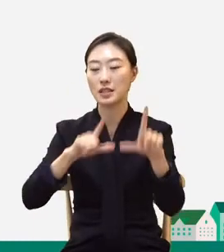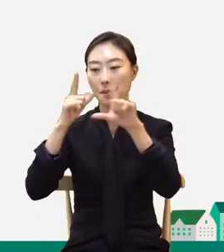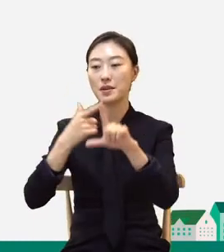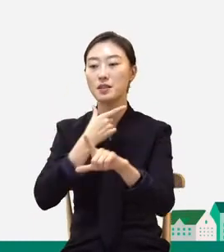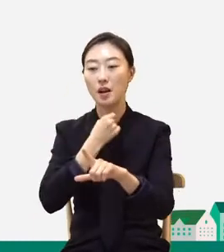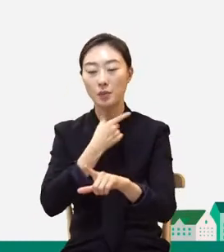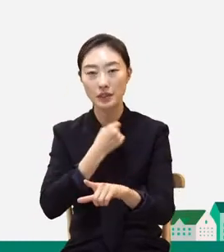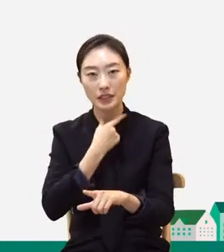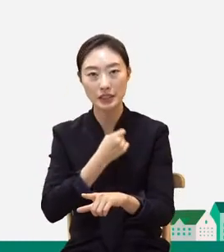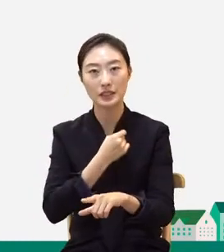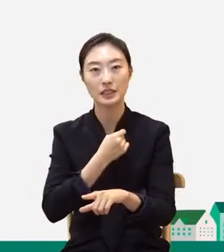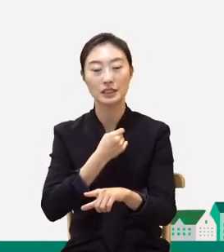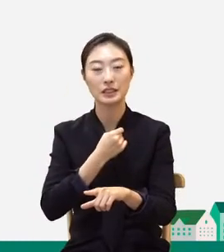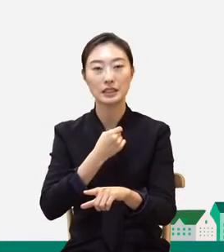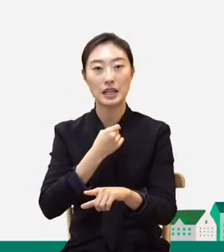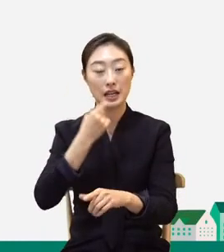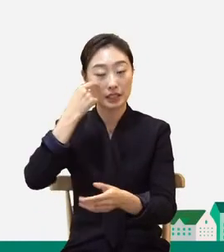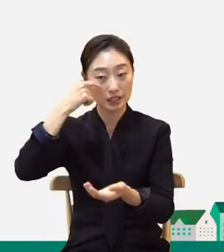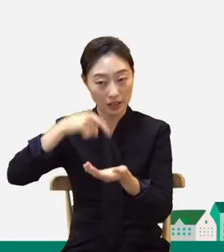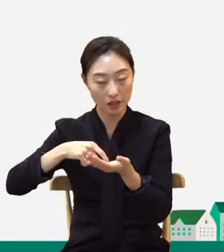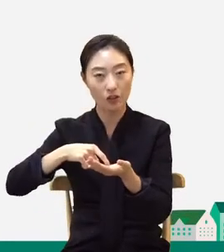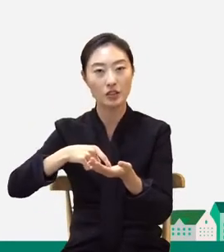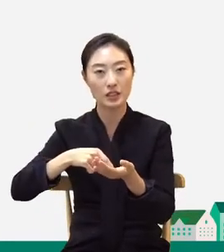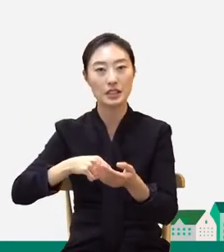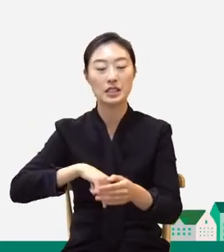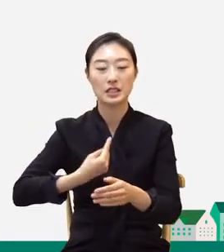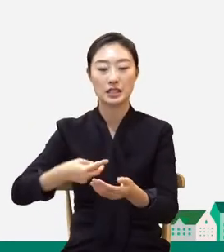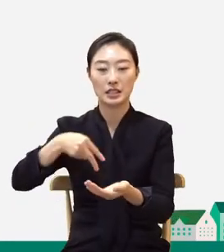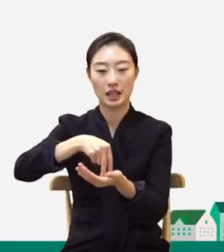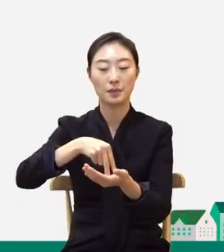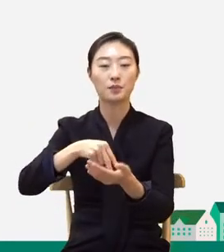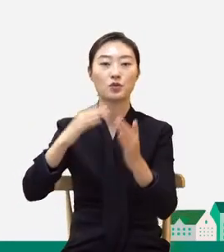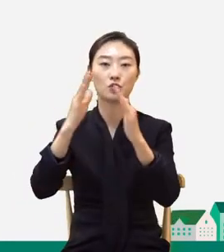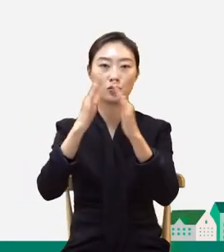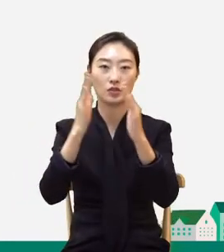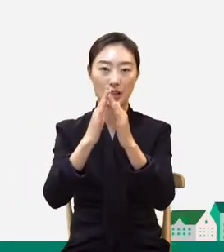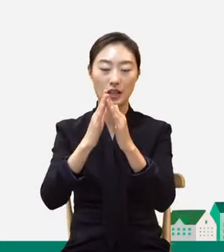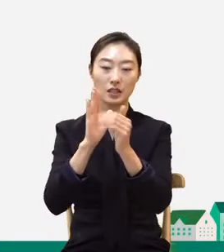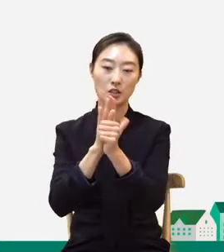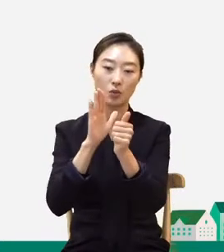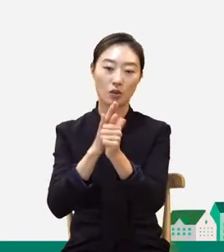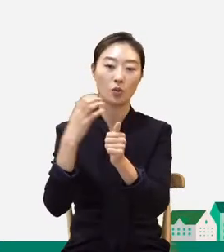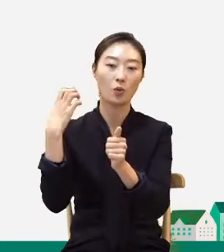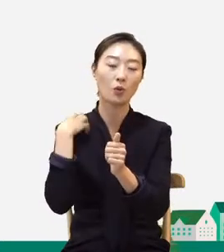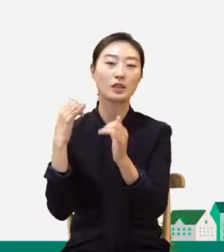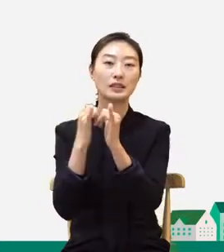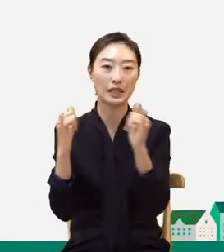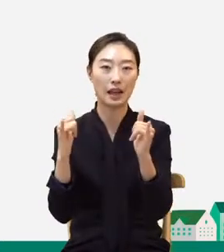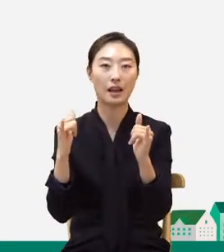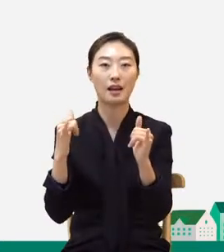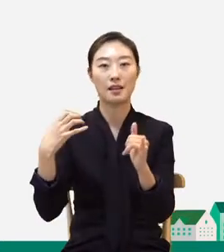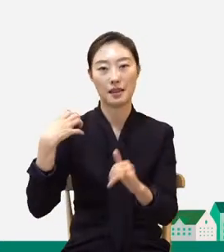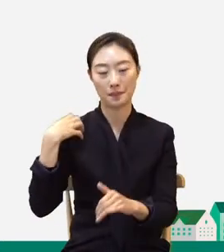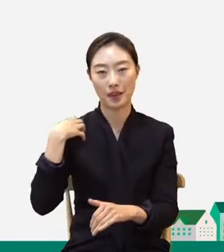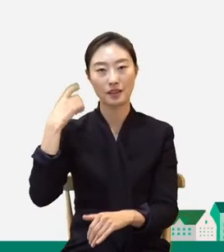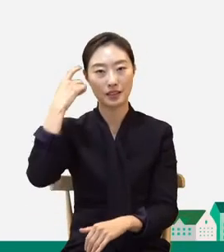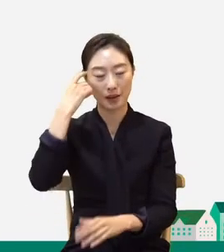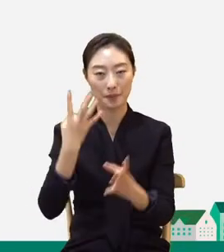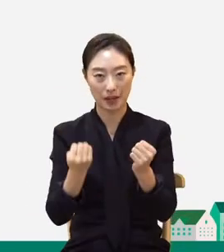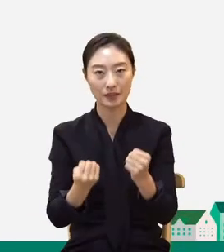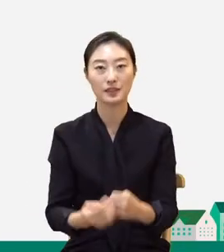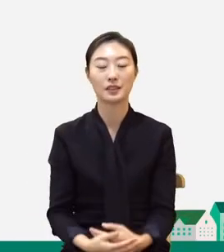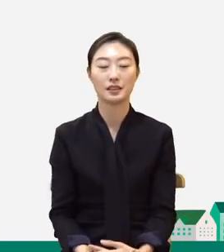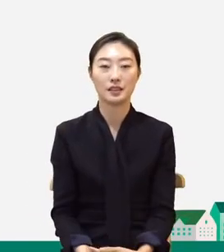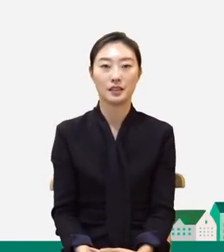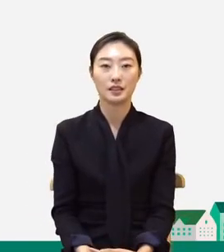하는지를 찾아내는 것이 자립주택 지원자 코디네이터의 역할이라는 생각이 많이 들었습니다. 그리고